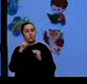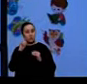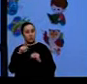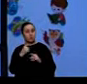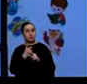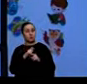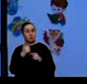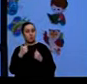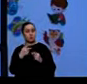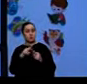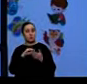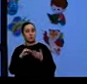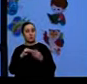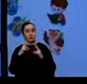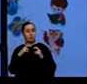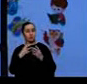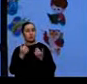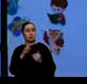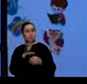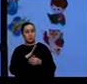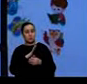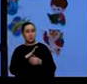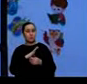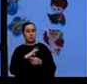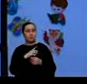yaxshi. Yozganlaringizni tekshirib olgan bo'lsangiz,